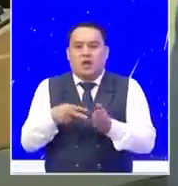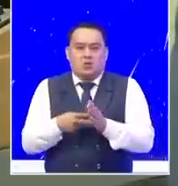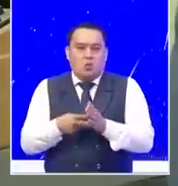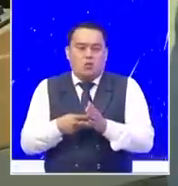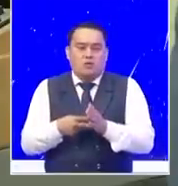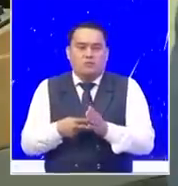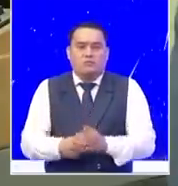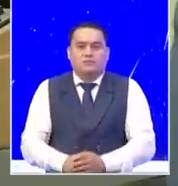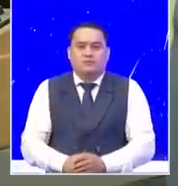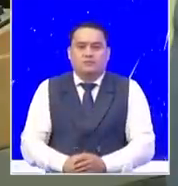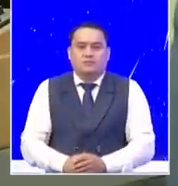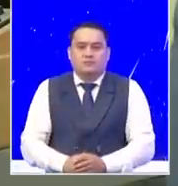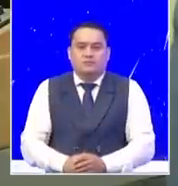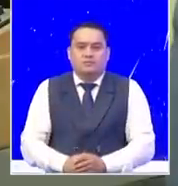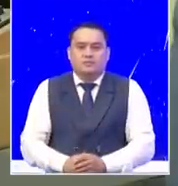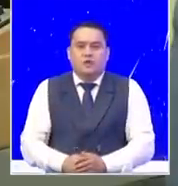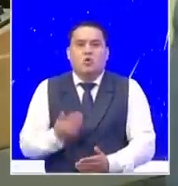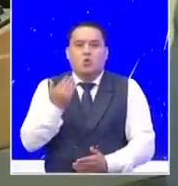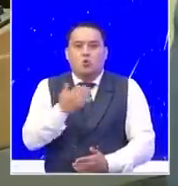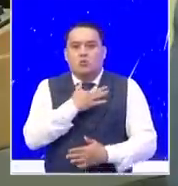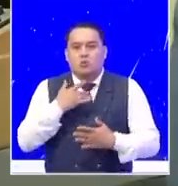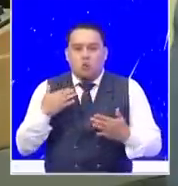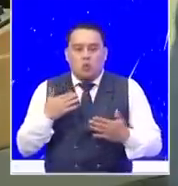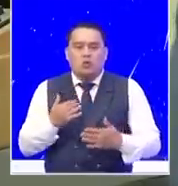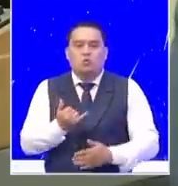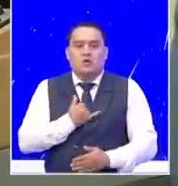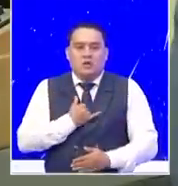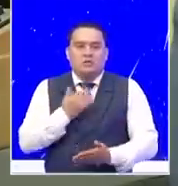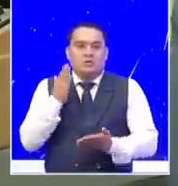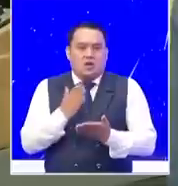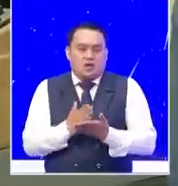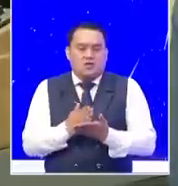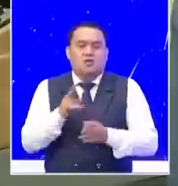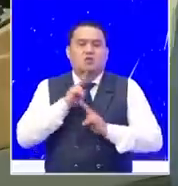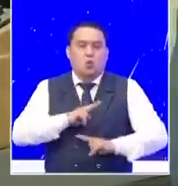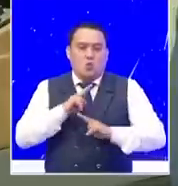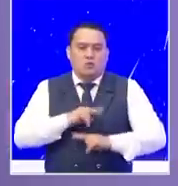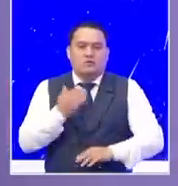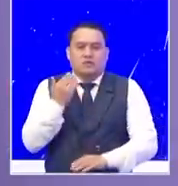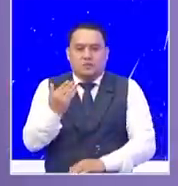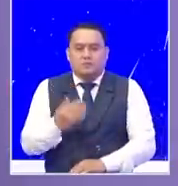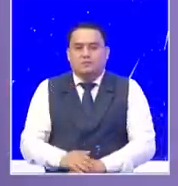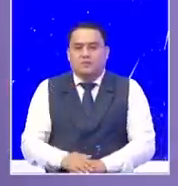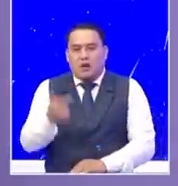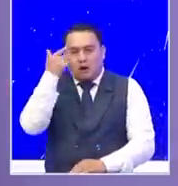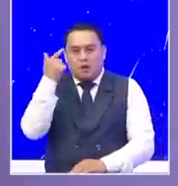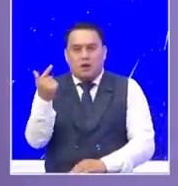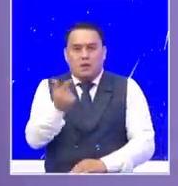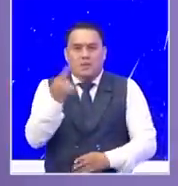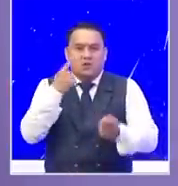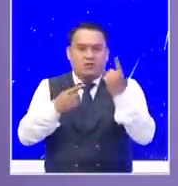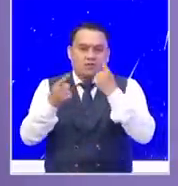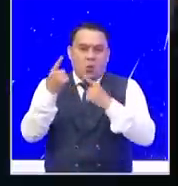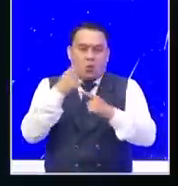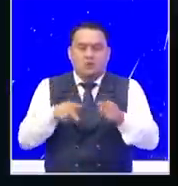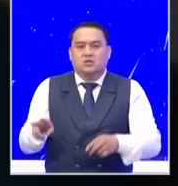крови Бисена Куранбека. Теперь и у многих из нас, кто бок о бок трудился с ним. Грамотный менеджмент и творческое